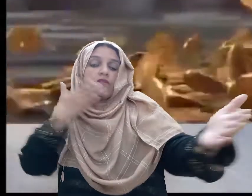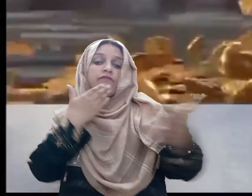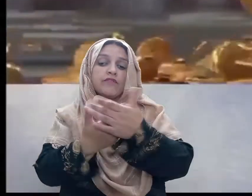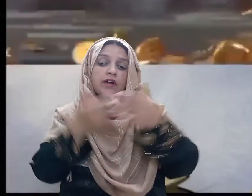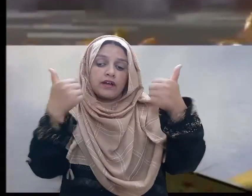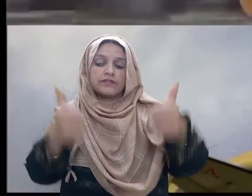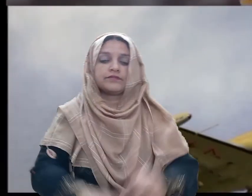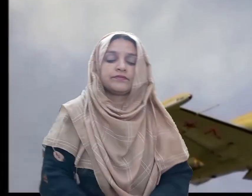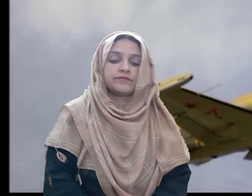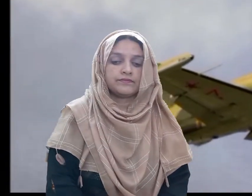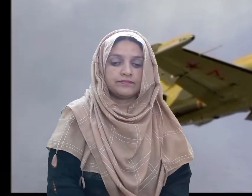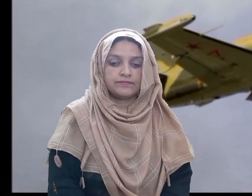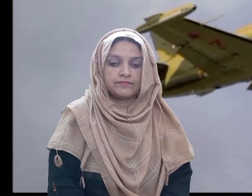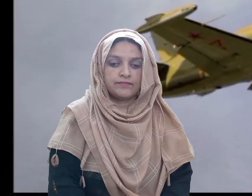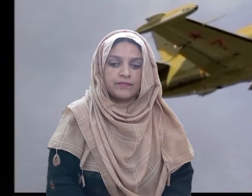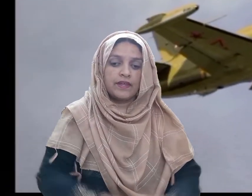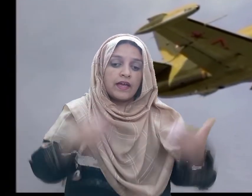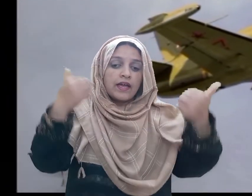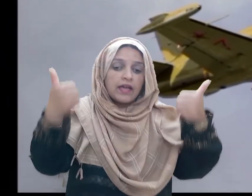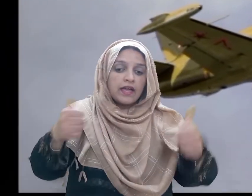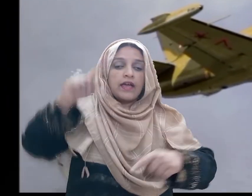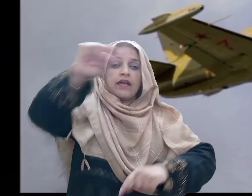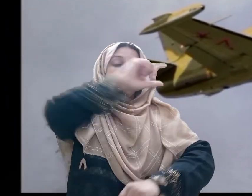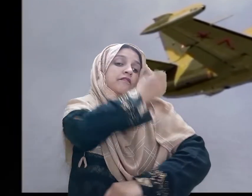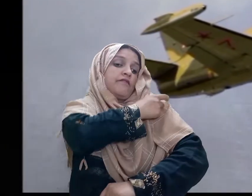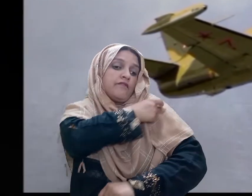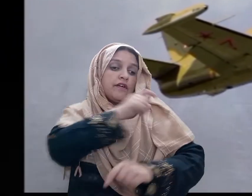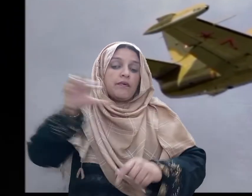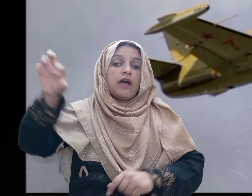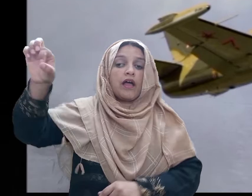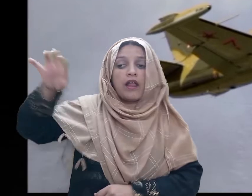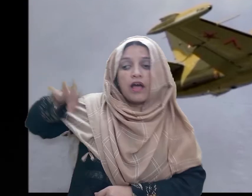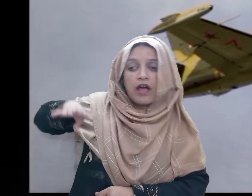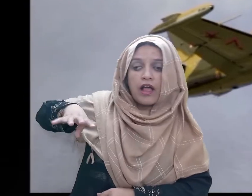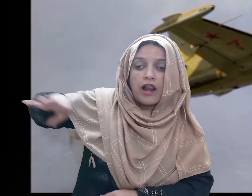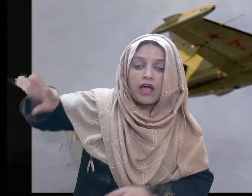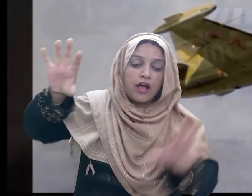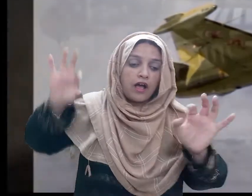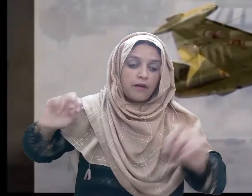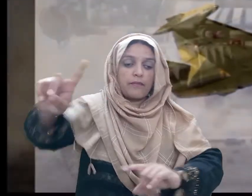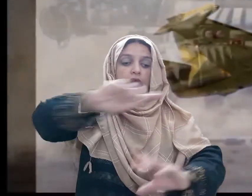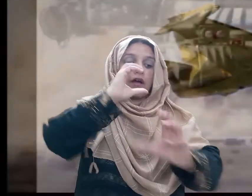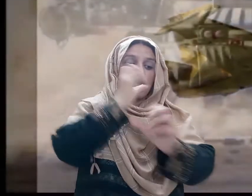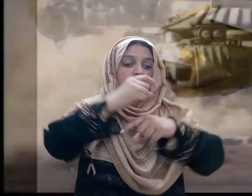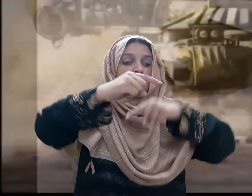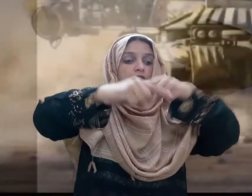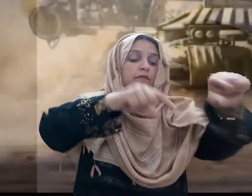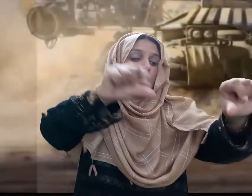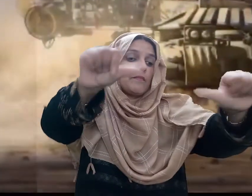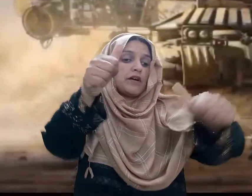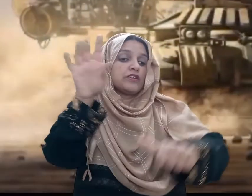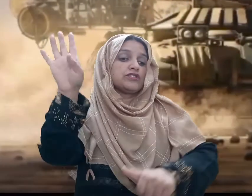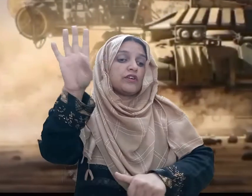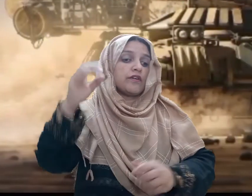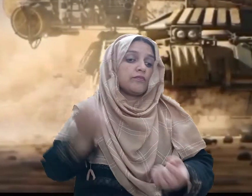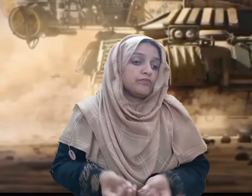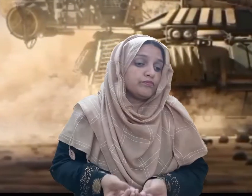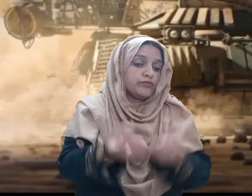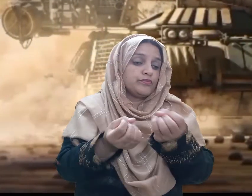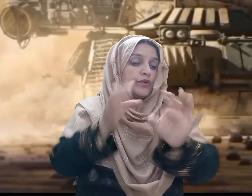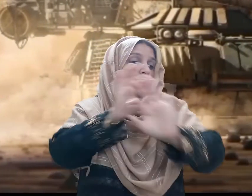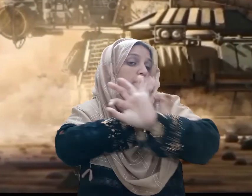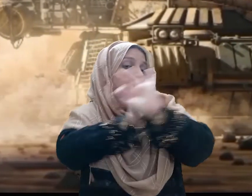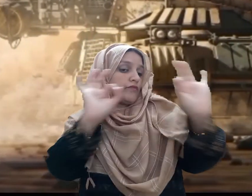ہے۔ انڈونیشیا کے فوجیوں کی تعداد 8 لاکھ ہے، جبکہ انڈونیشیا کی فضائیہ کے پاس 400 کے قریب لڑاکا طیارے اور ہیلی کاپٹرز